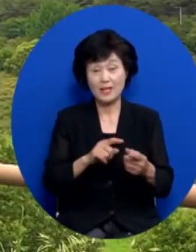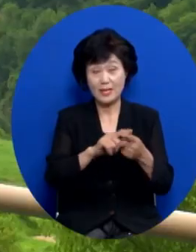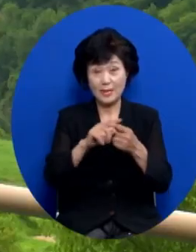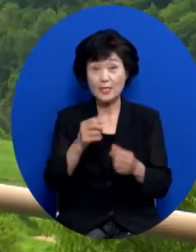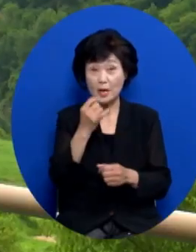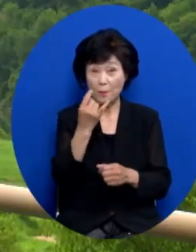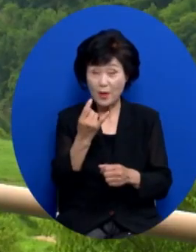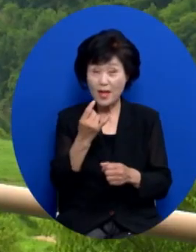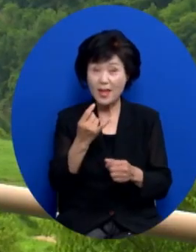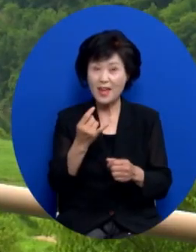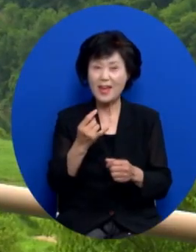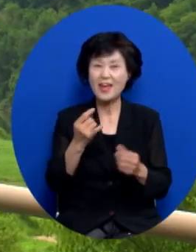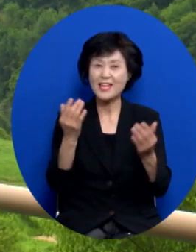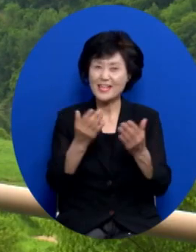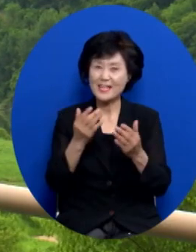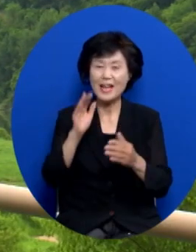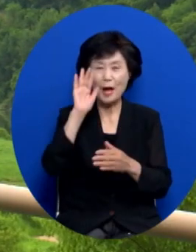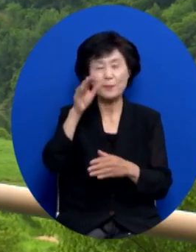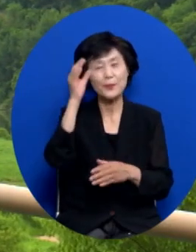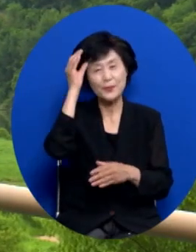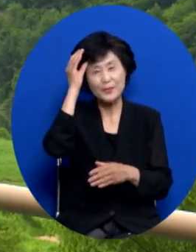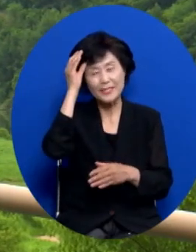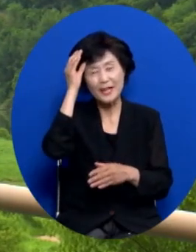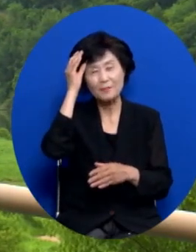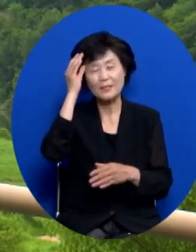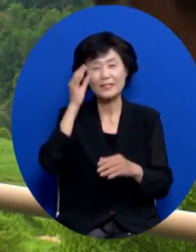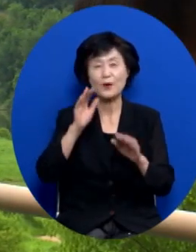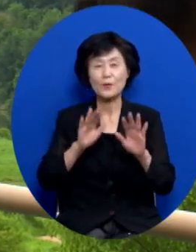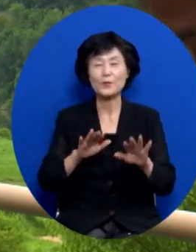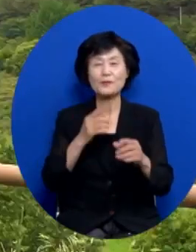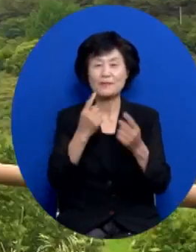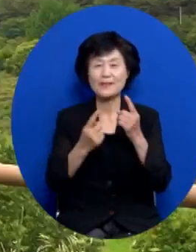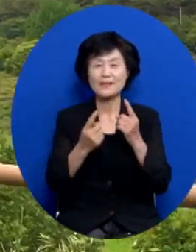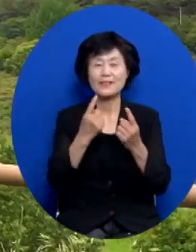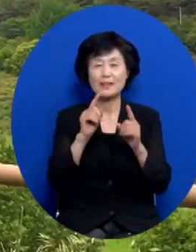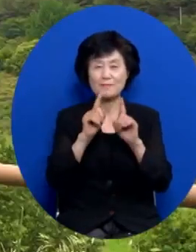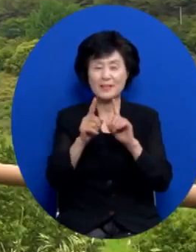행보 앞으로도 기대하겠습니다. 오늘 말씀 감사합니다. 네, 감사합니다.